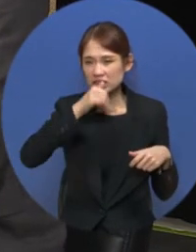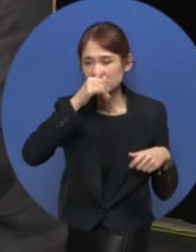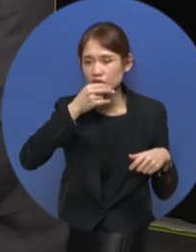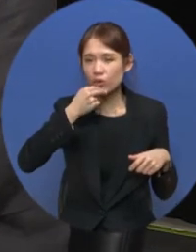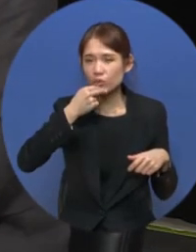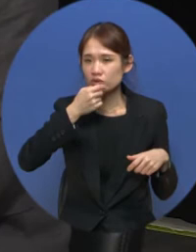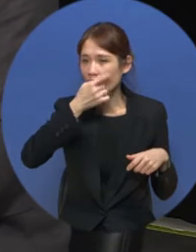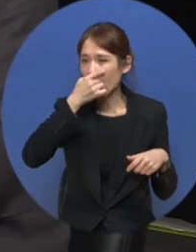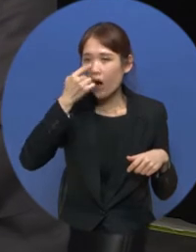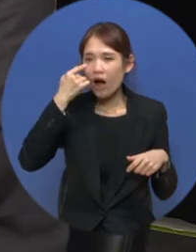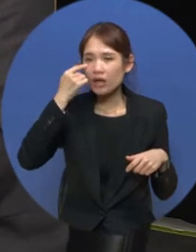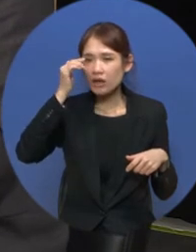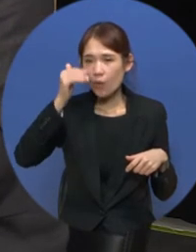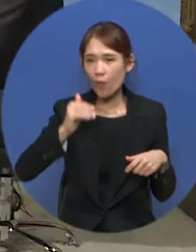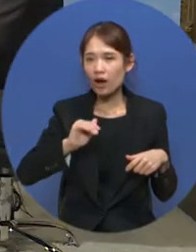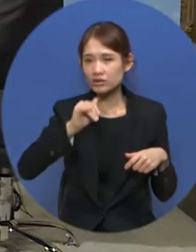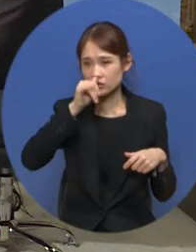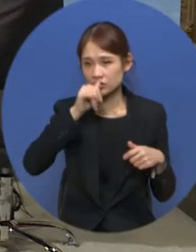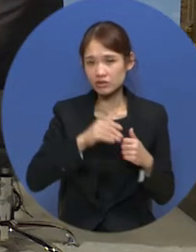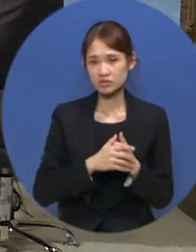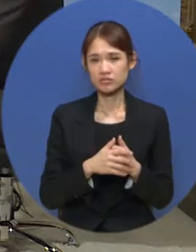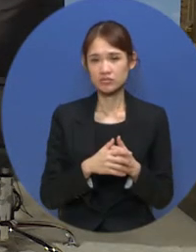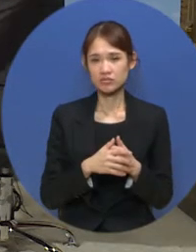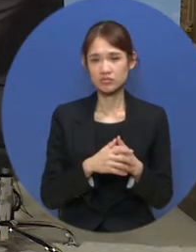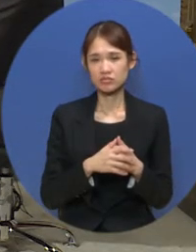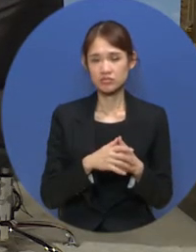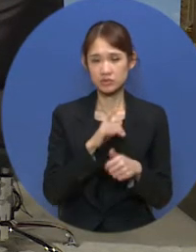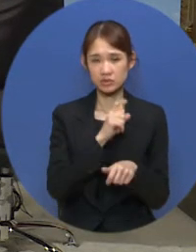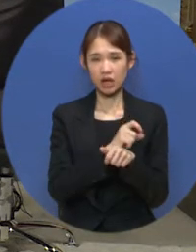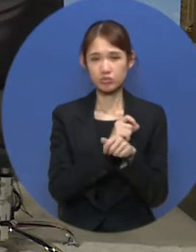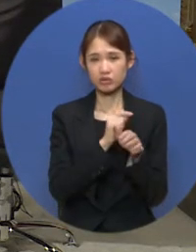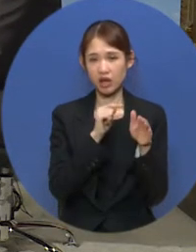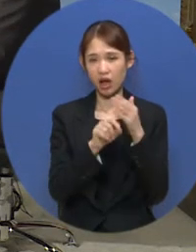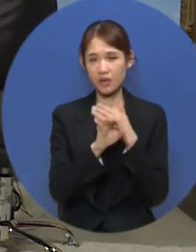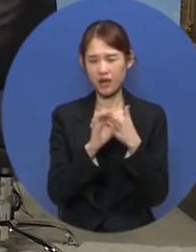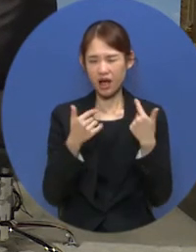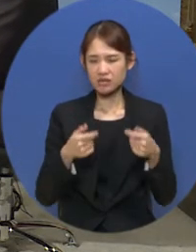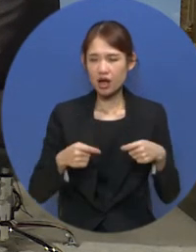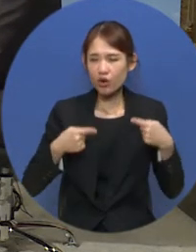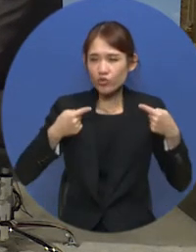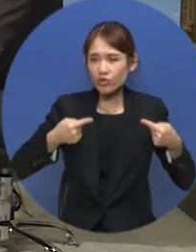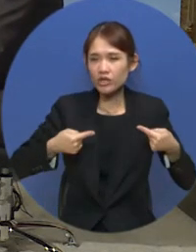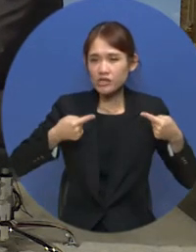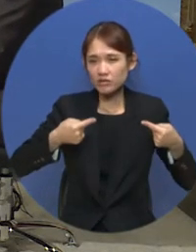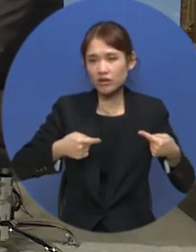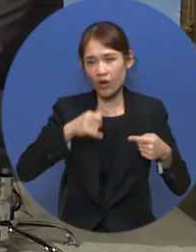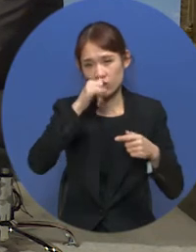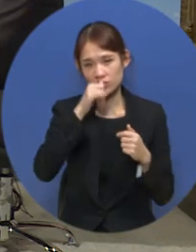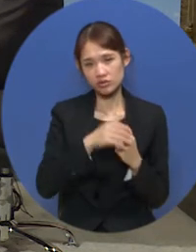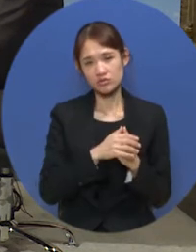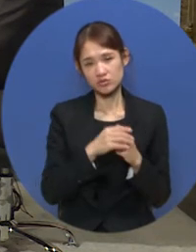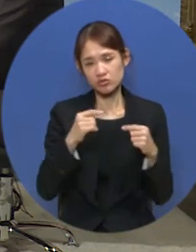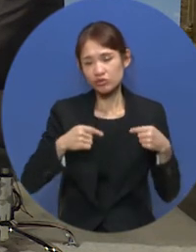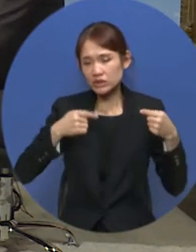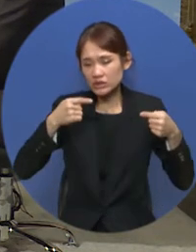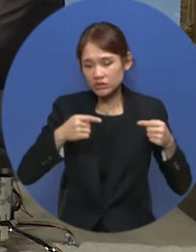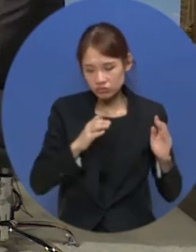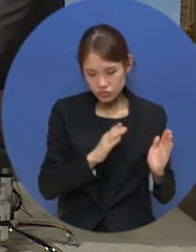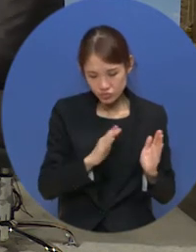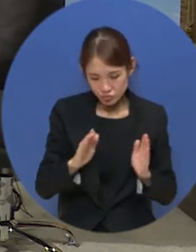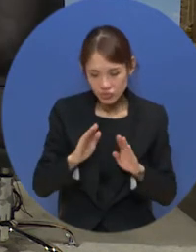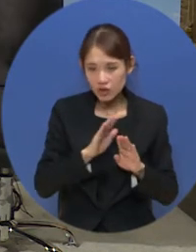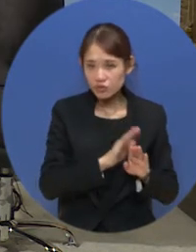그런 과정들이 있습니다. 네. 그래서 그 저희 사무실에 가면은 이제 휠체어가 있습니다. 항상. 그래서 휠체어를 구비해